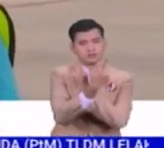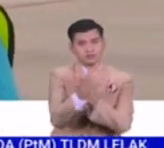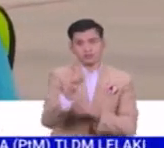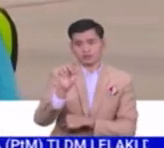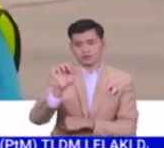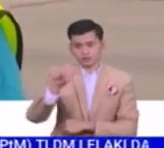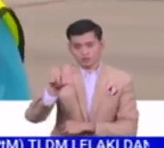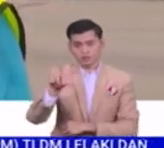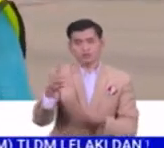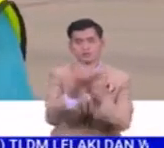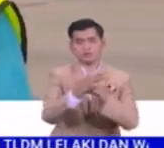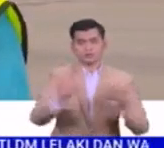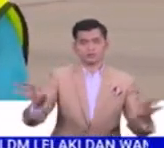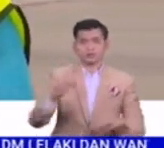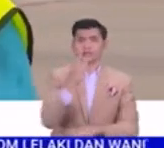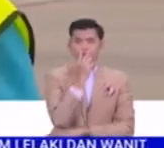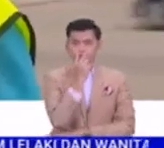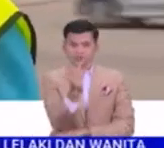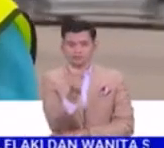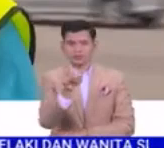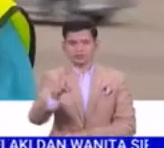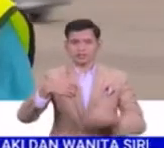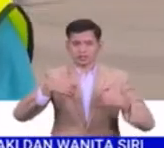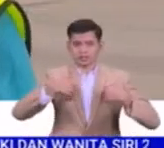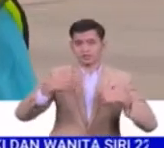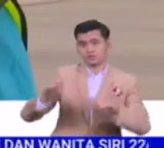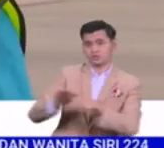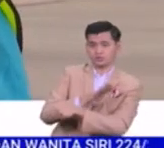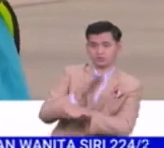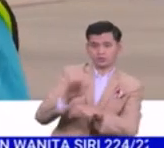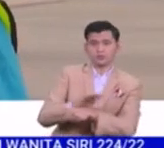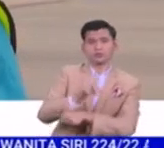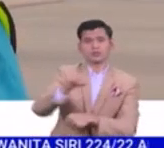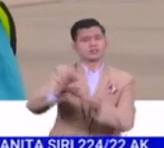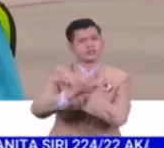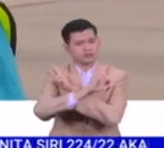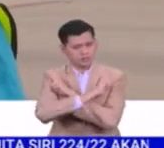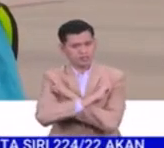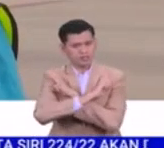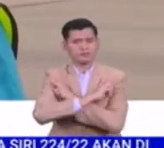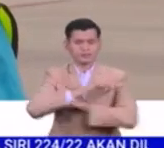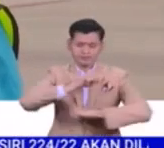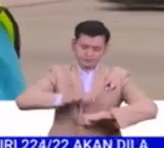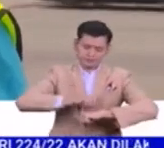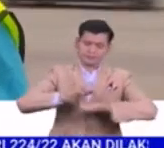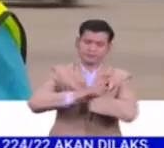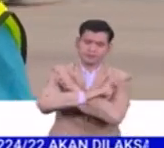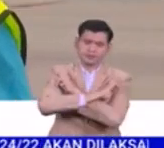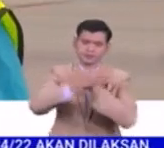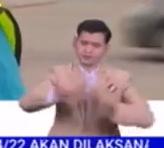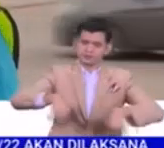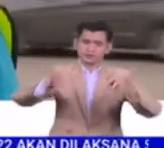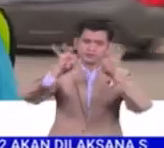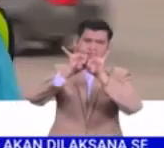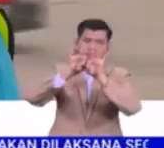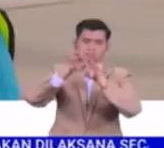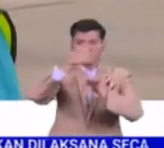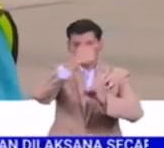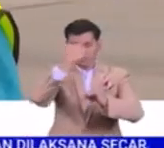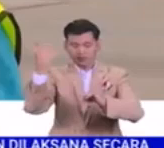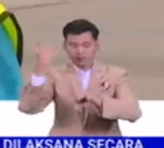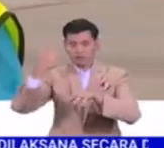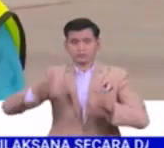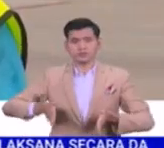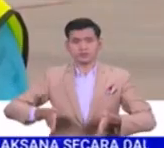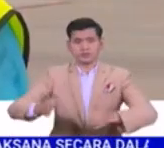e-wallet dengan kad tasyenggu kita berbaki dengan secukupnya. Berehat, ambil masa rehat kerana perjalanan agak panjang ke Pantai Timur kerana